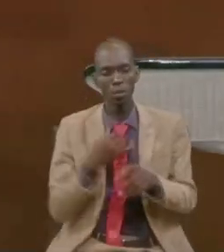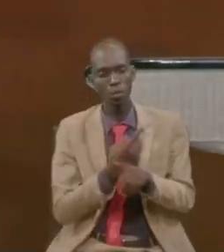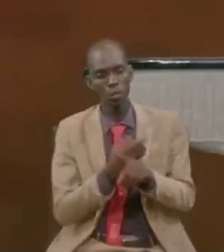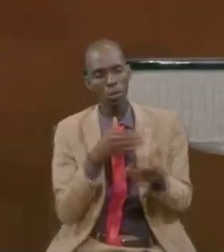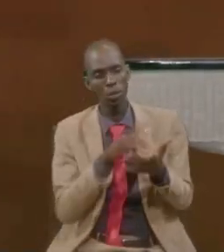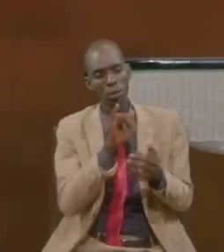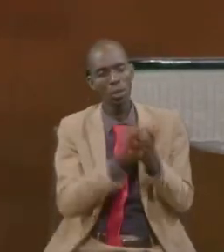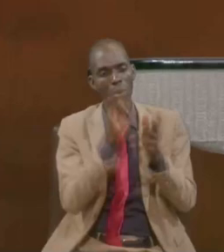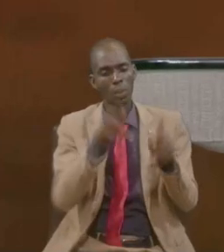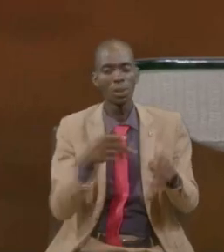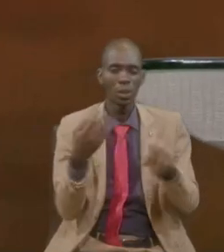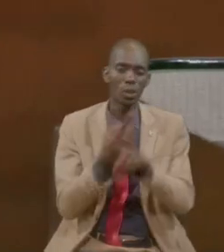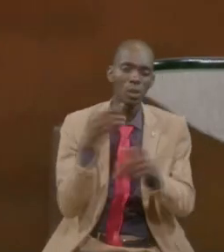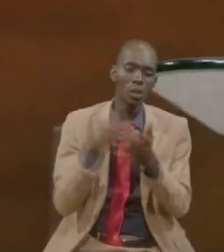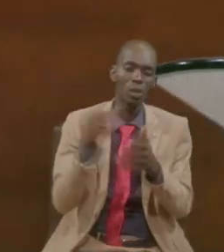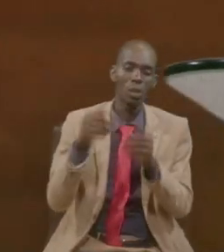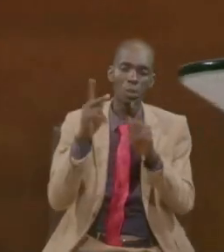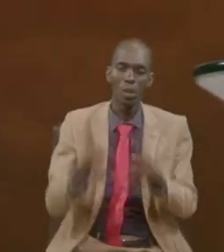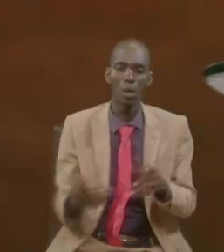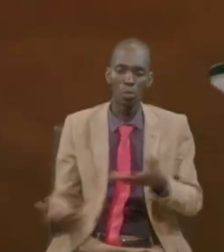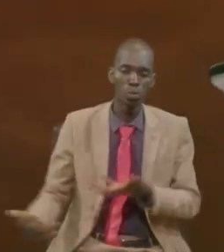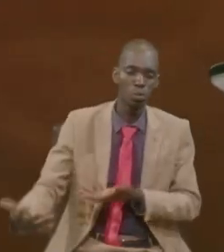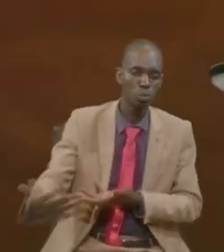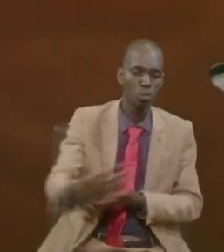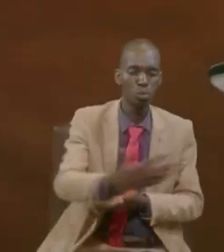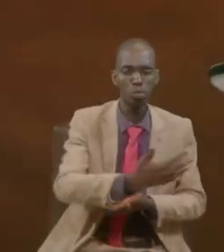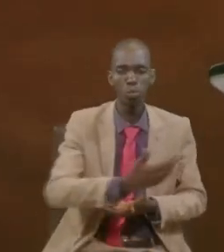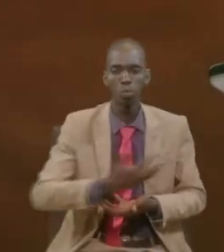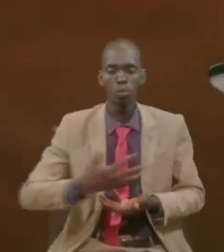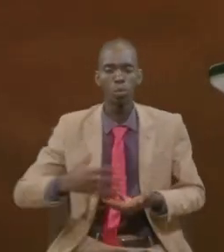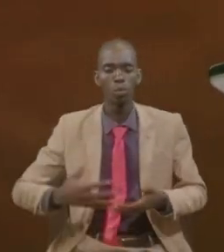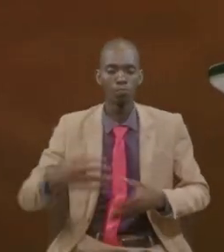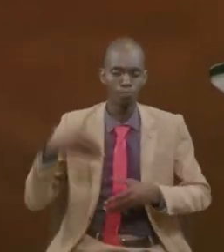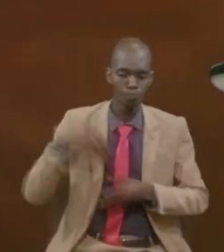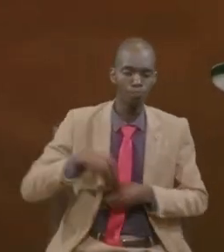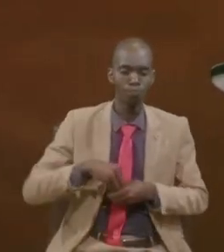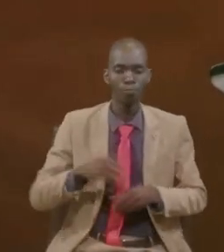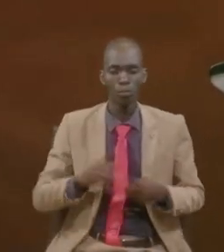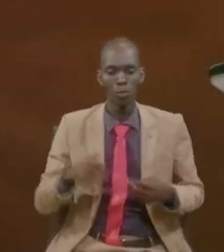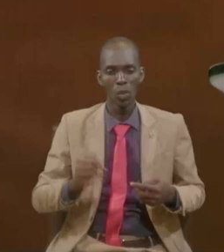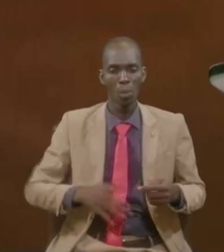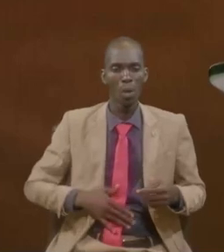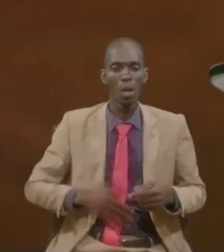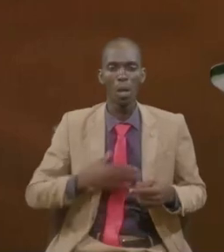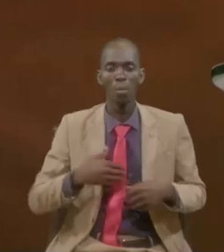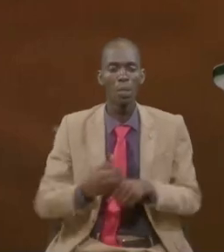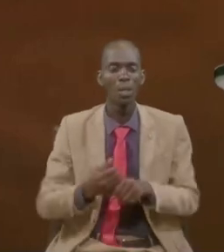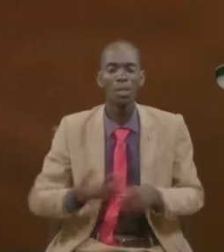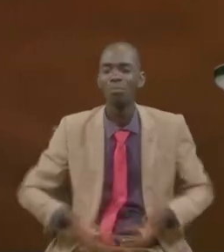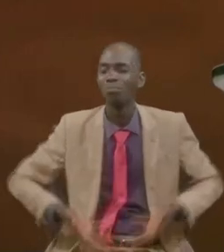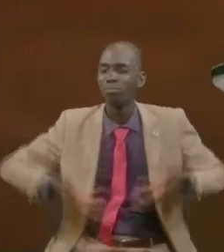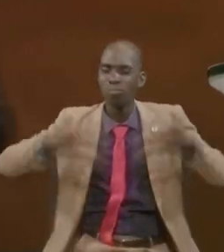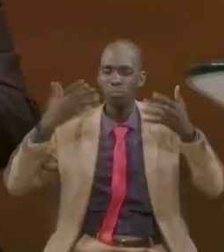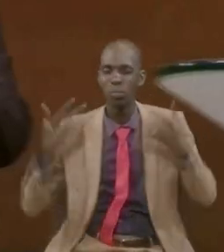plaigne de lui, je me plaigne de lui, je me plaigne d'elle. Et il y a beaucoup de poids, beaucoup de fardeaux, de